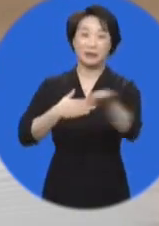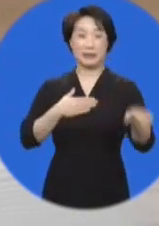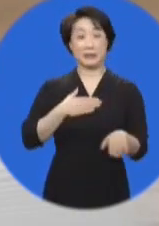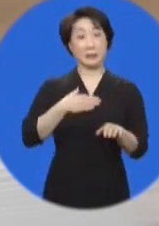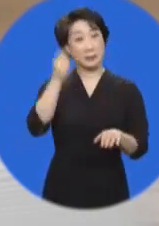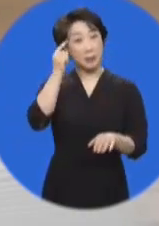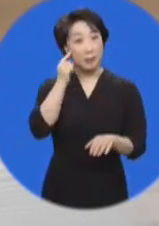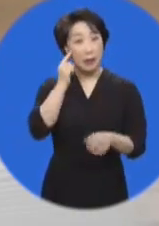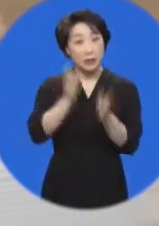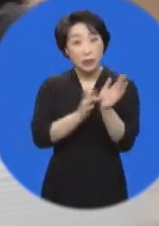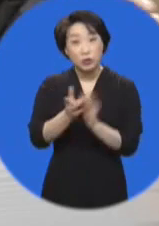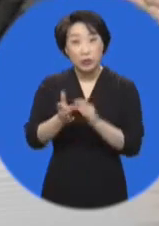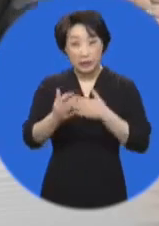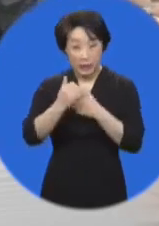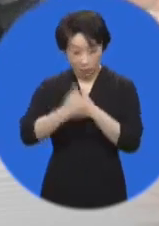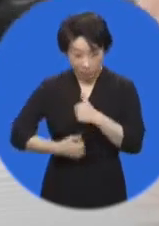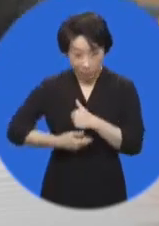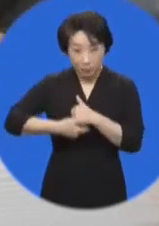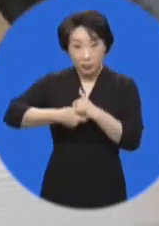나를 섬겨서